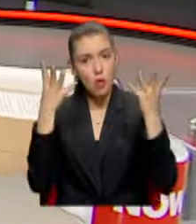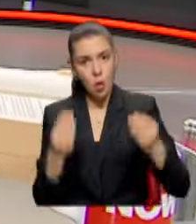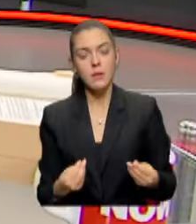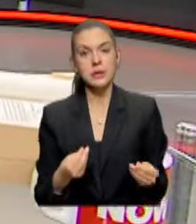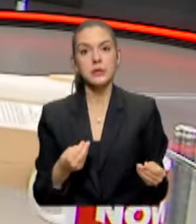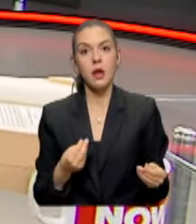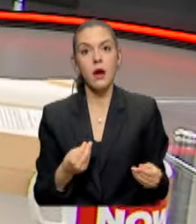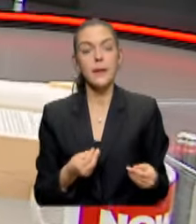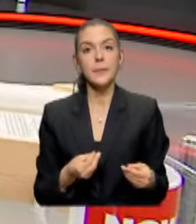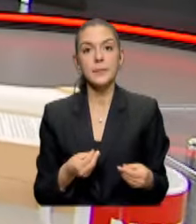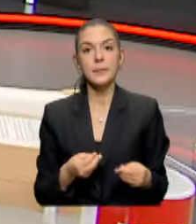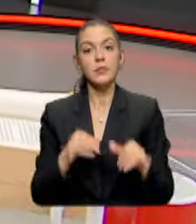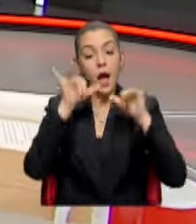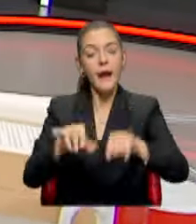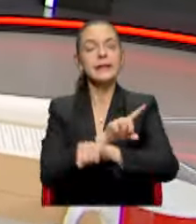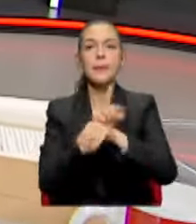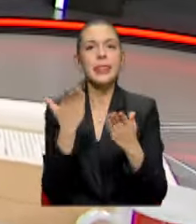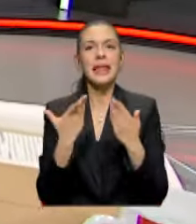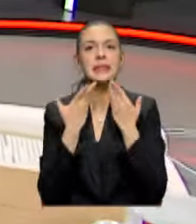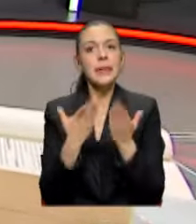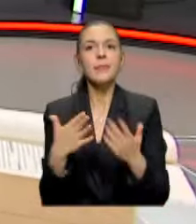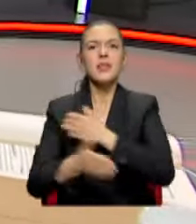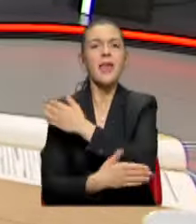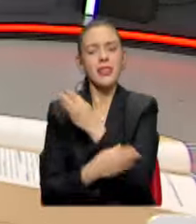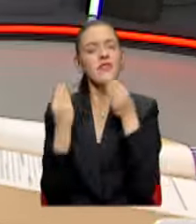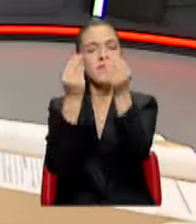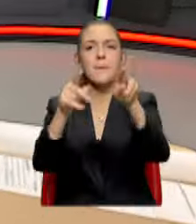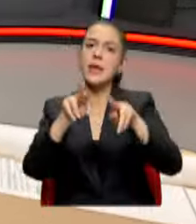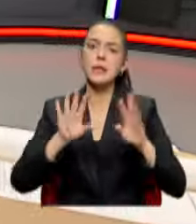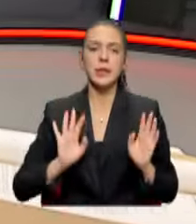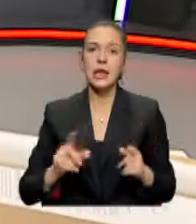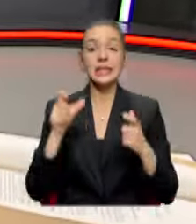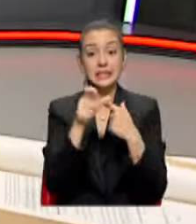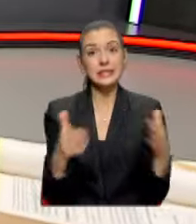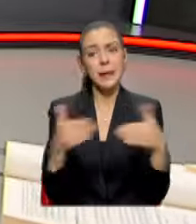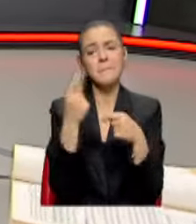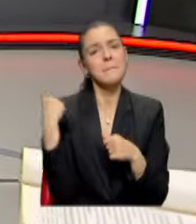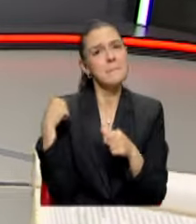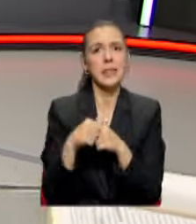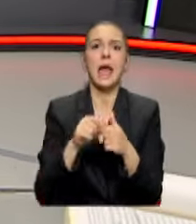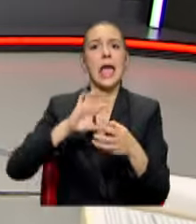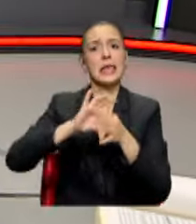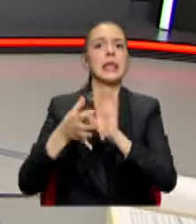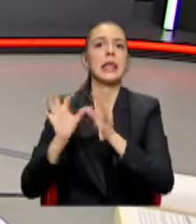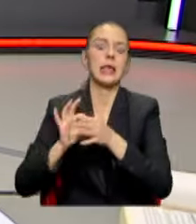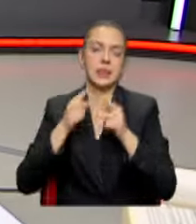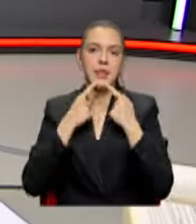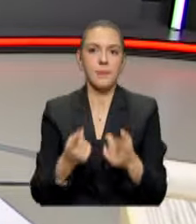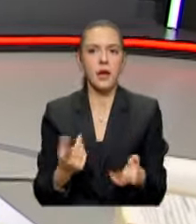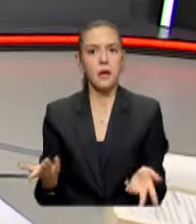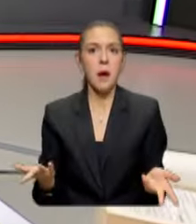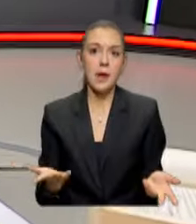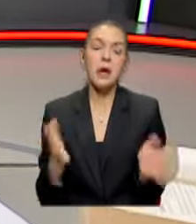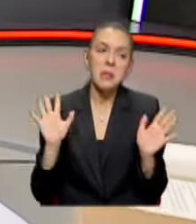aynı zamanda nasıl söyleyeyim yardım etmek demek sistemi biraz daha kilitlemek demek abi